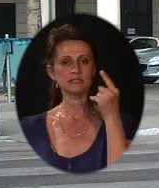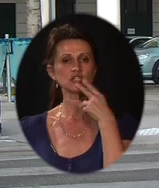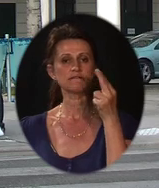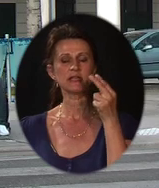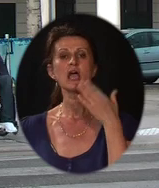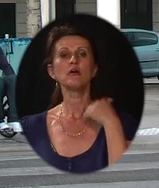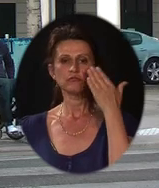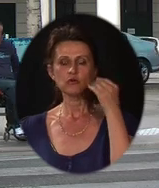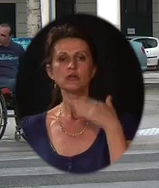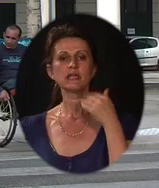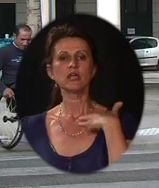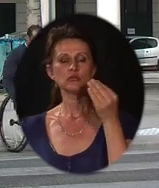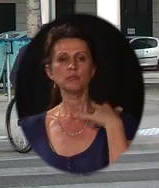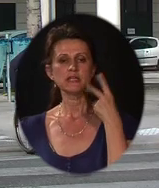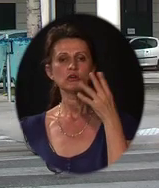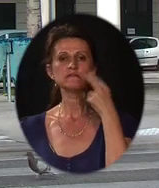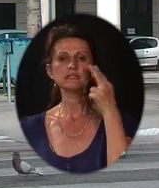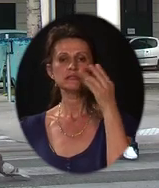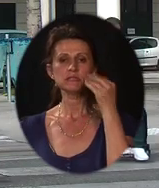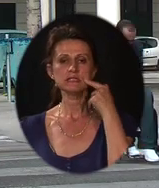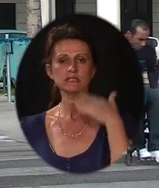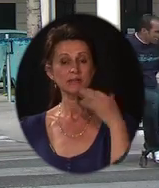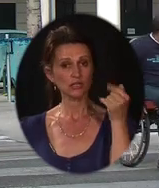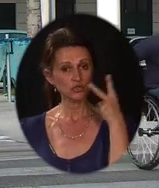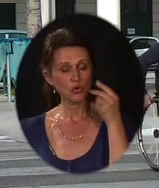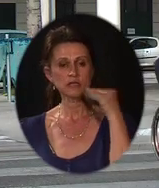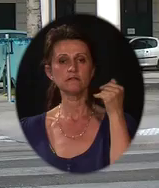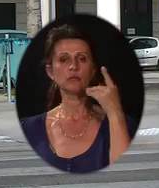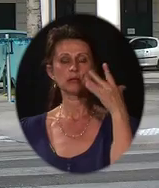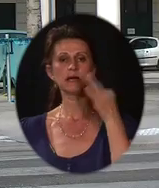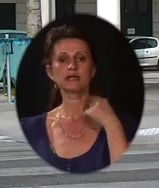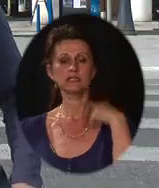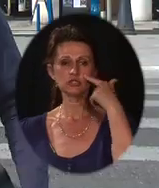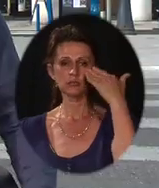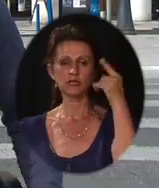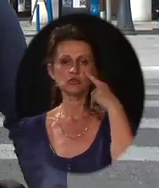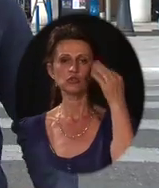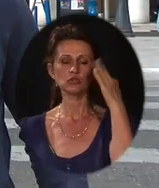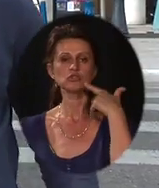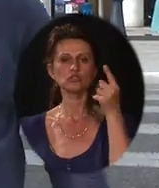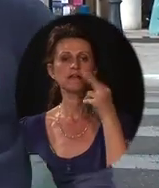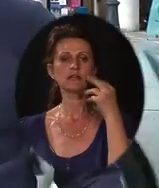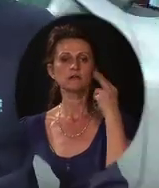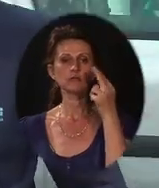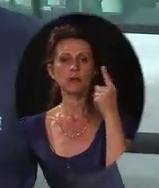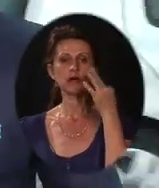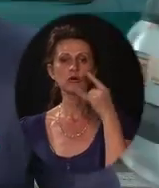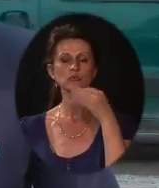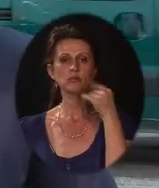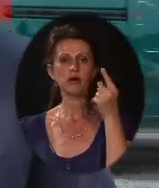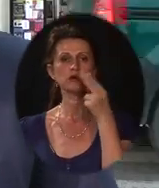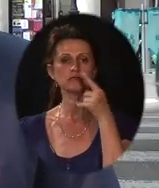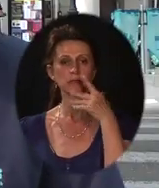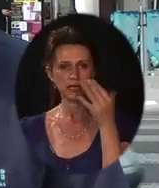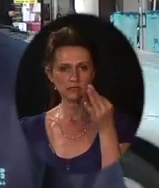une meilleure visibilité. Mais attention, pour ne pas vous perdre, il faut préparer des chemins de rechange avec vos parents. Rappelez-vous, quand vous